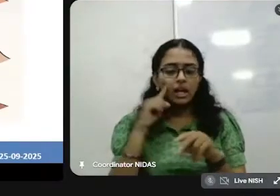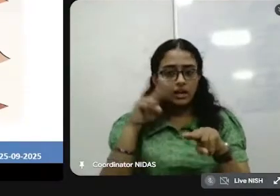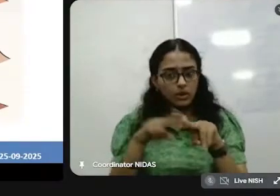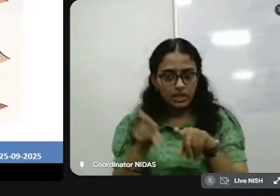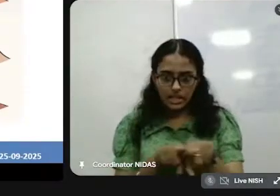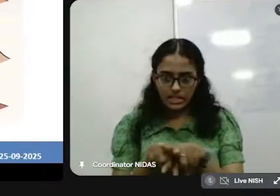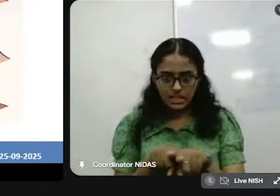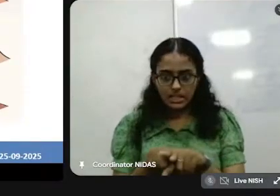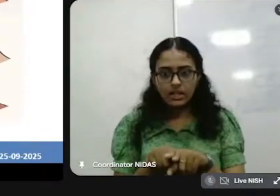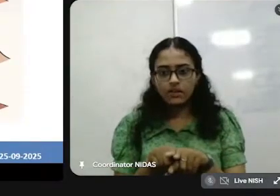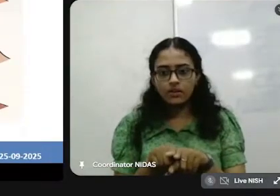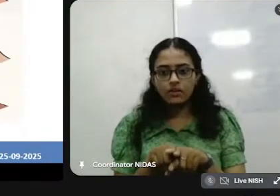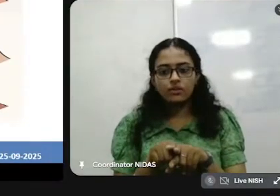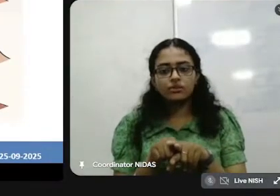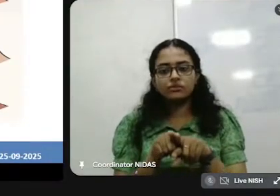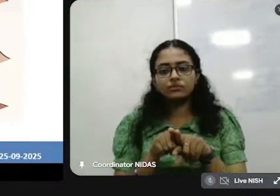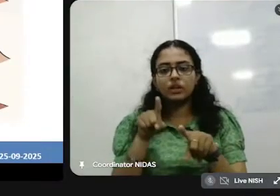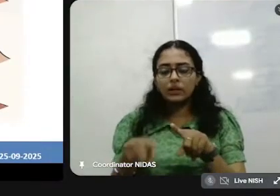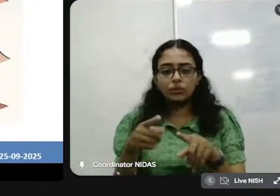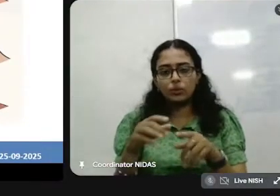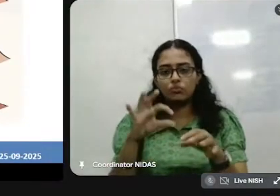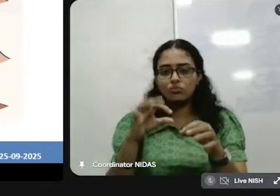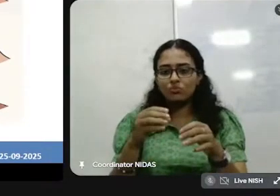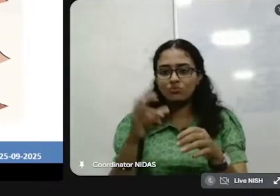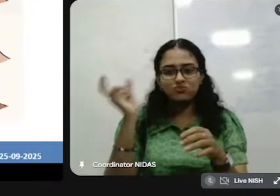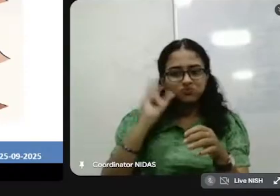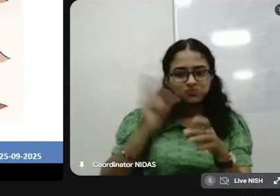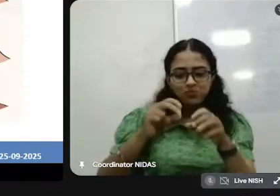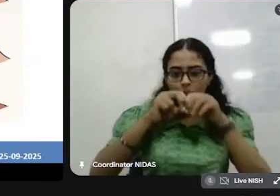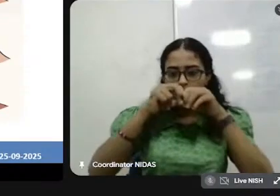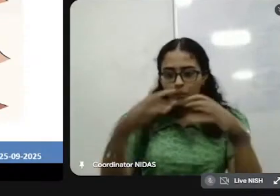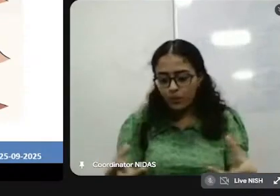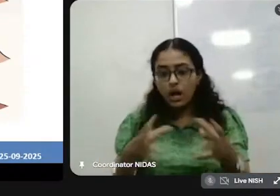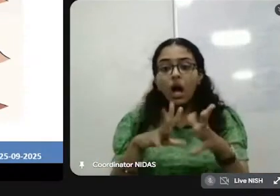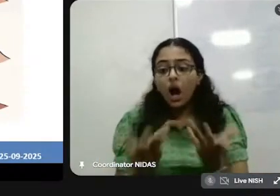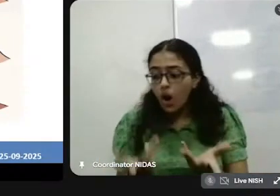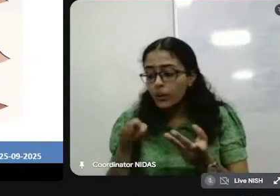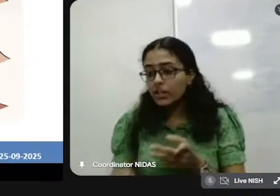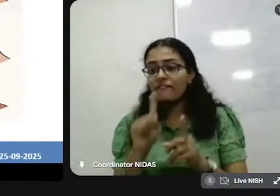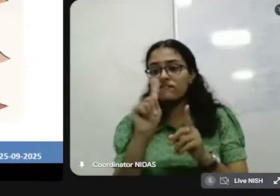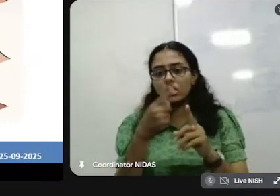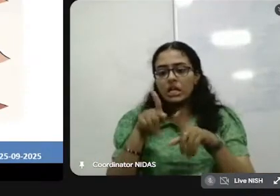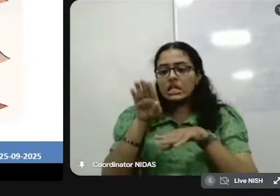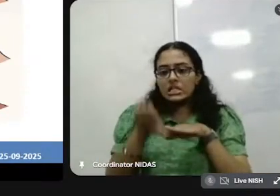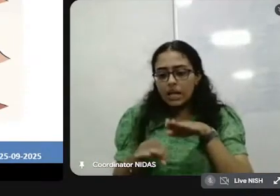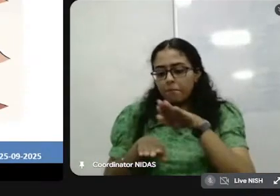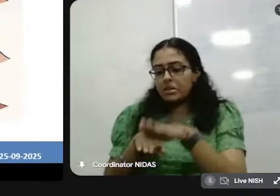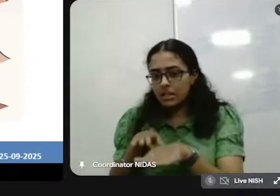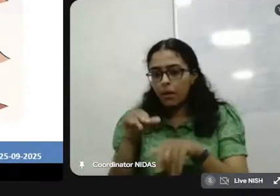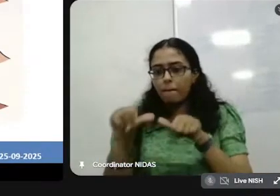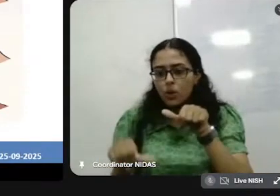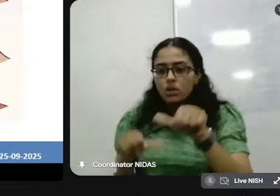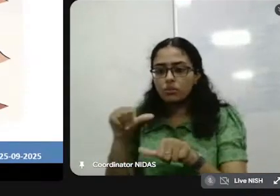പറയുവാണെങ്കിൽ എങ്ങനെയാണ് ഒരു ഓംലെറ്റ് ഉണ്ടാകുക. അപ്പൊ ഓംലെറ്റ് ഉണ്ടാക്കാൻ നമ്മൾ ചോദിക്കുകയാണെങ്കിൽ അത് അവർ സ്റ്റെപ്പ് ബൈ സ്റ്റെപ്പായിട്ട് ഓരോ പ്രോസസ്സും